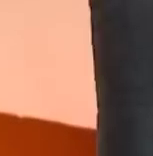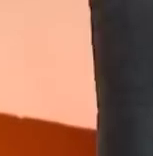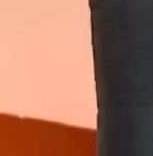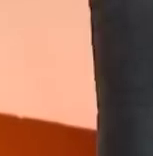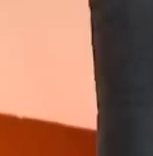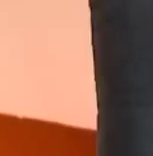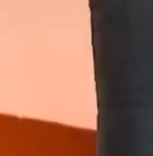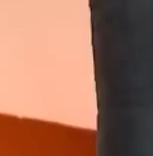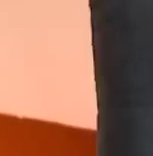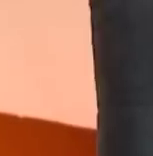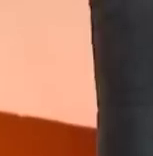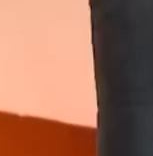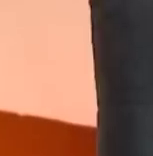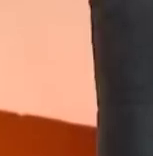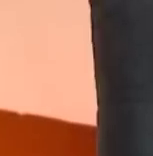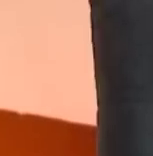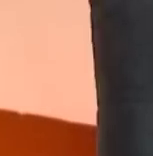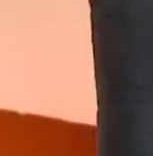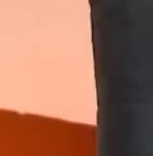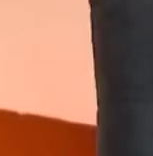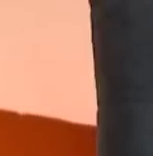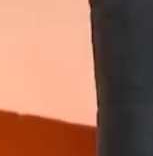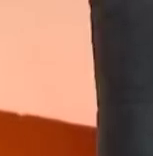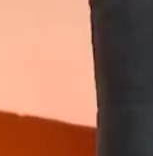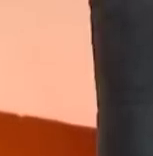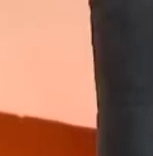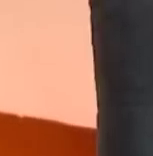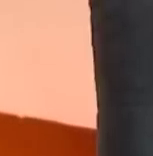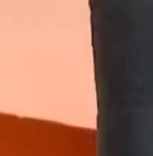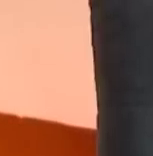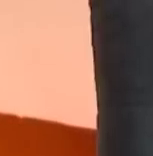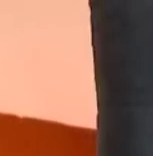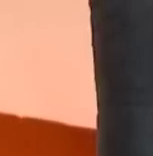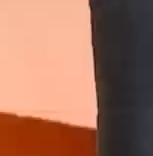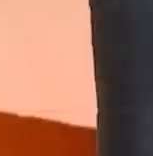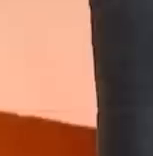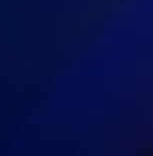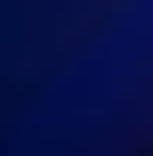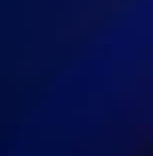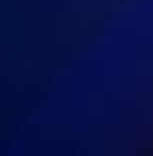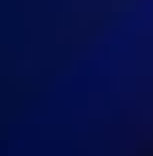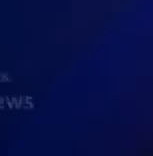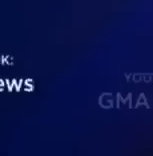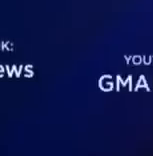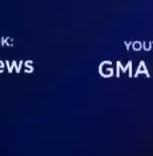maaari kami masubaybayan sa GMA Pinoy TV at www.gmanews.tv.